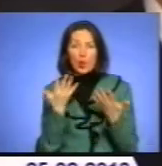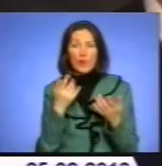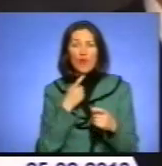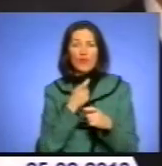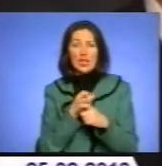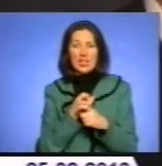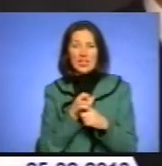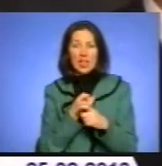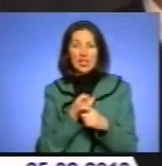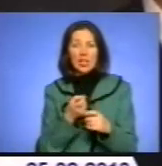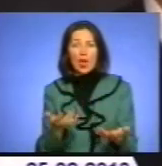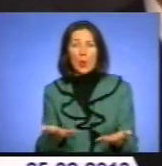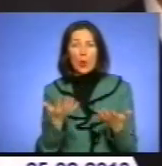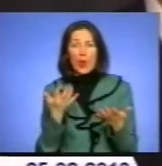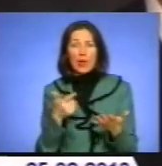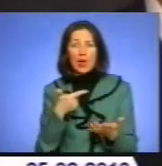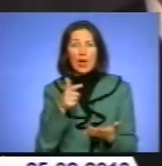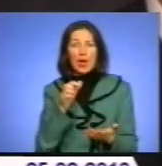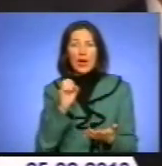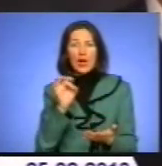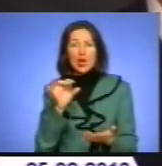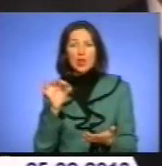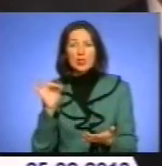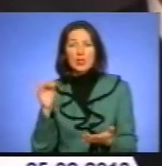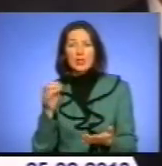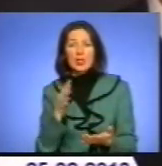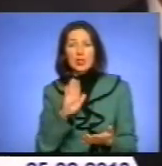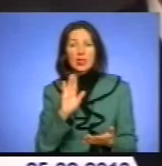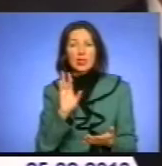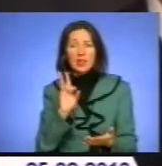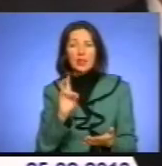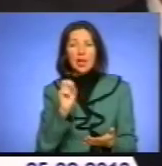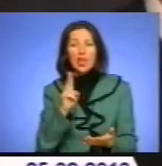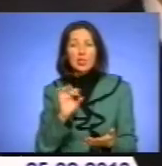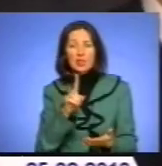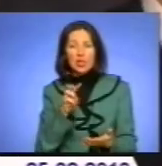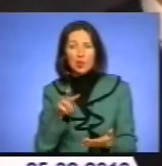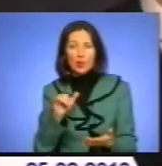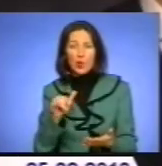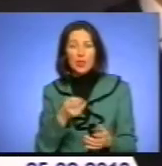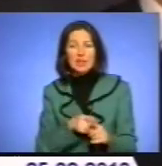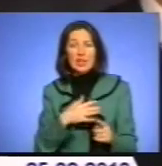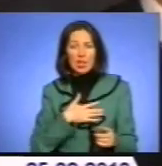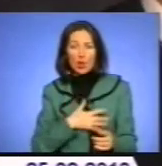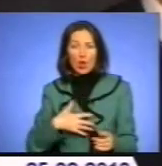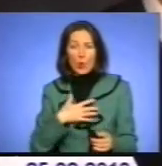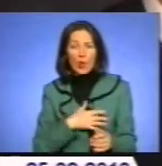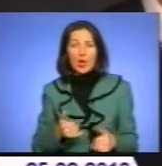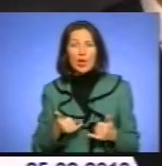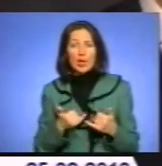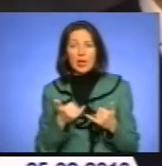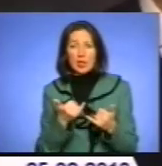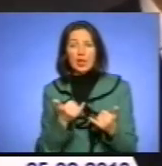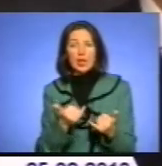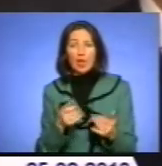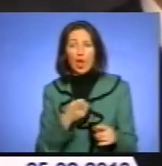фашизації, прояви героїзації нацизму. Саме це нас турбує. Саме заради цього разом з однодумцями ми